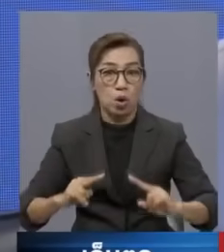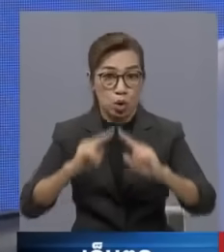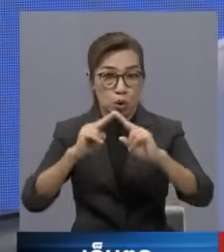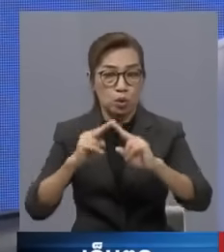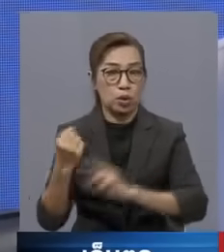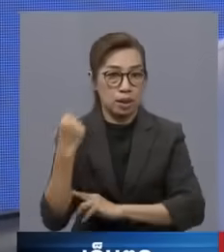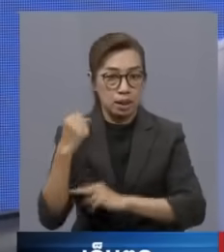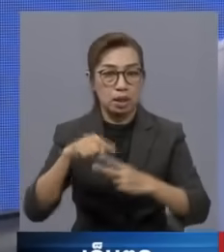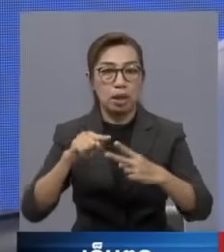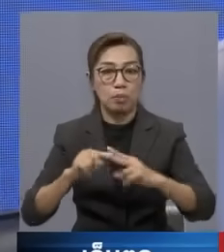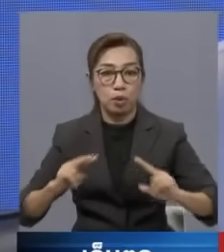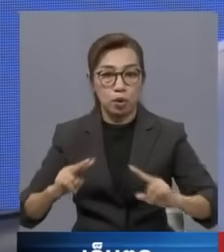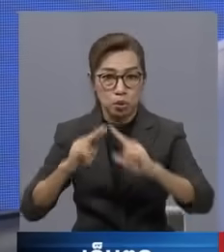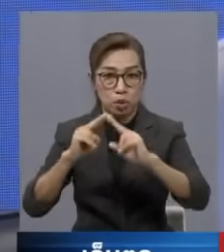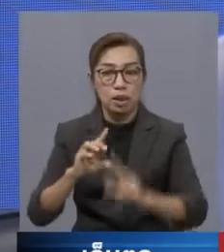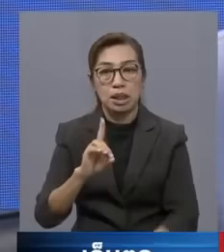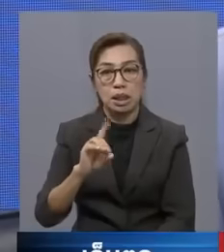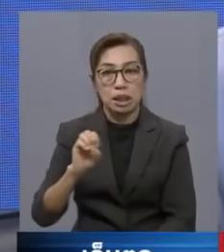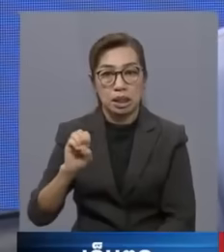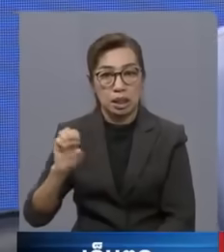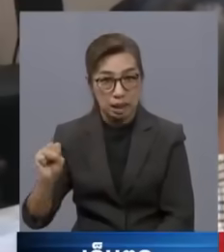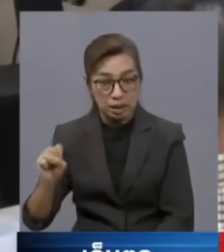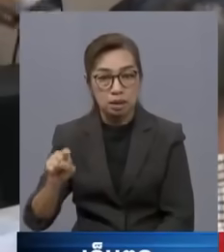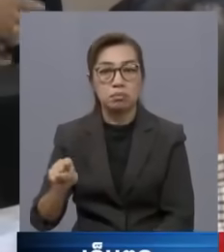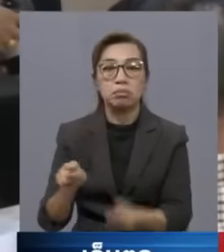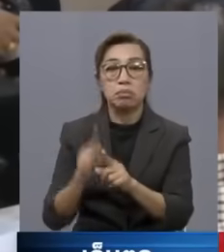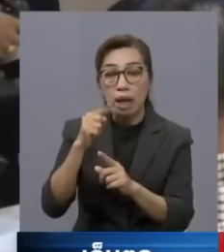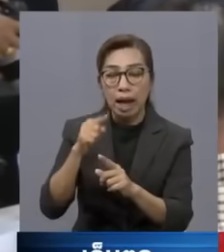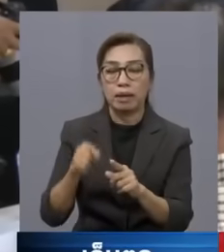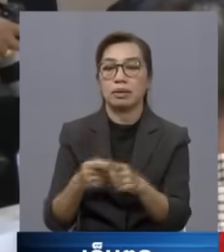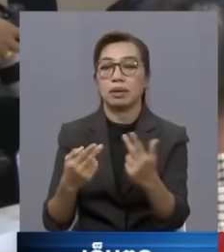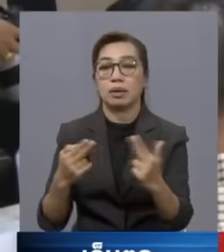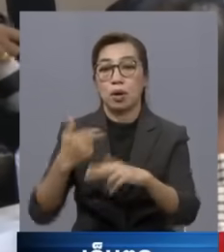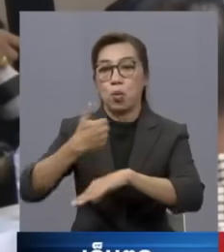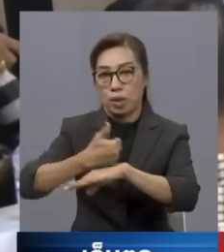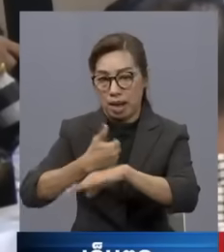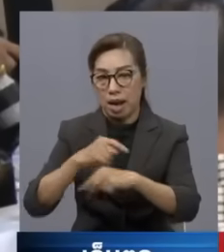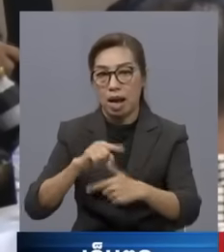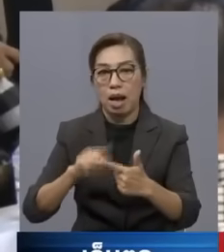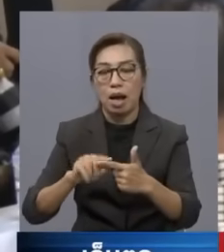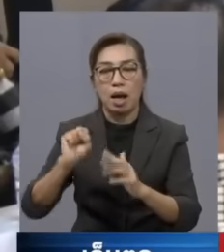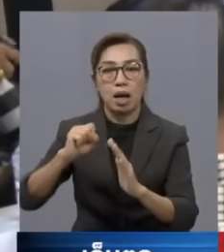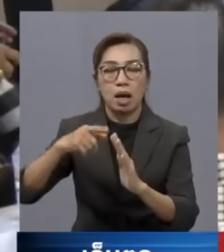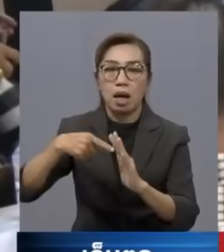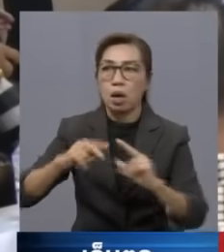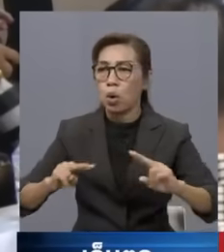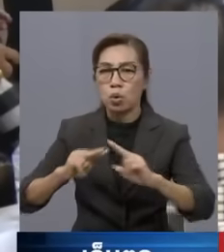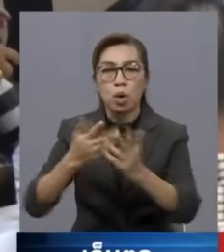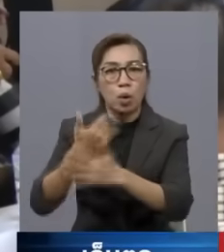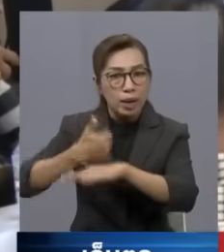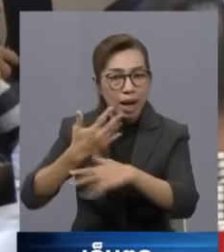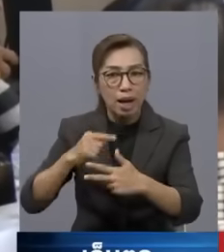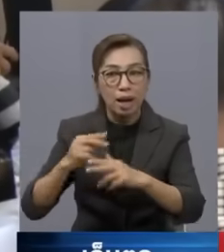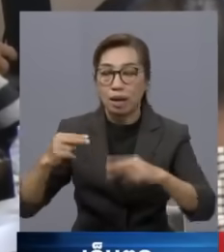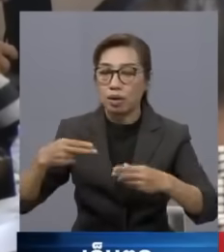รวมไทยสร้างชาติมีแคนดิเดตตอนนี้นะฮะก็ตั้งแต่คุณพีระพาสาลีรัฐวิภาคคุณสุพัฒนพงษ์พันธ์มีชาวคุณเอก